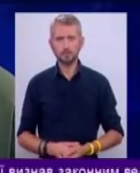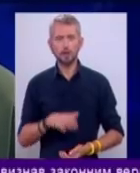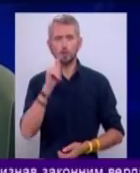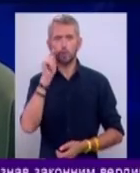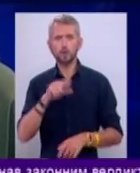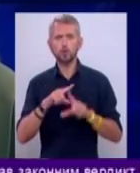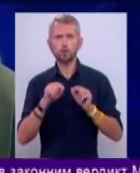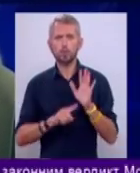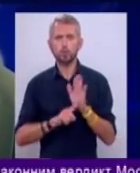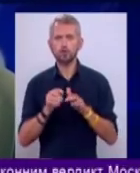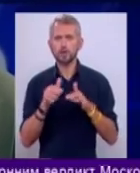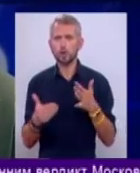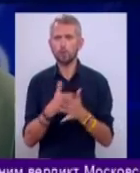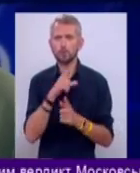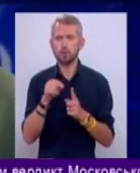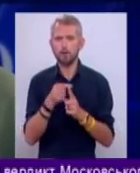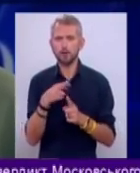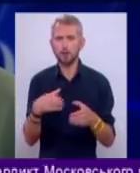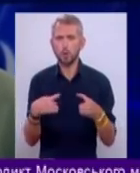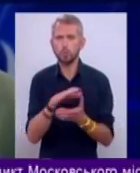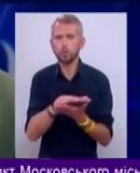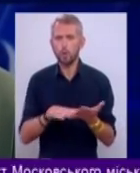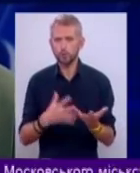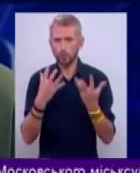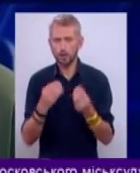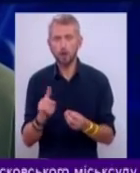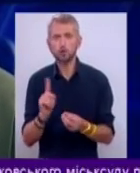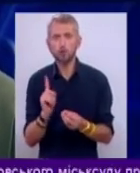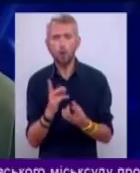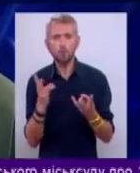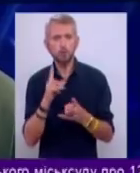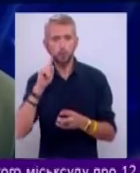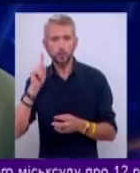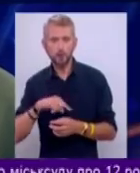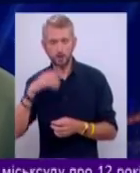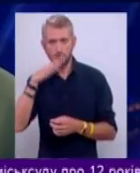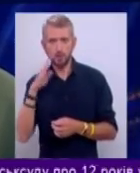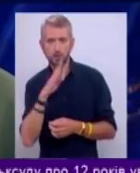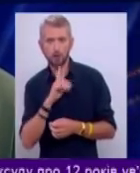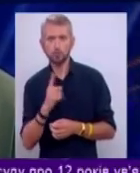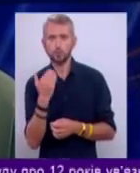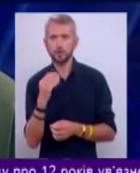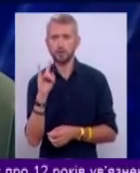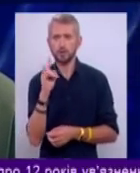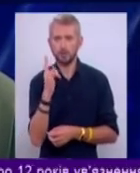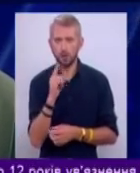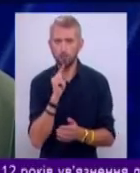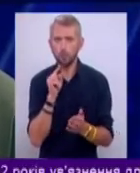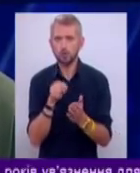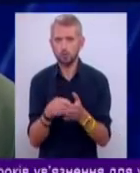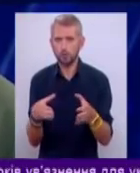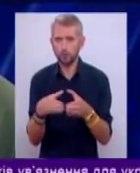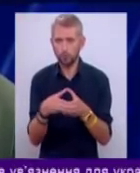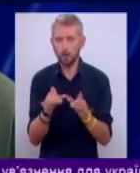В українських школах почали діяти нові правила для груп подовженого дня. Що потрібно знати батькам, аби їхня дитина потрапила до